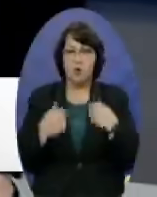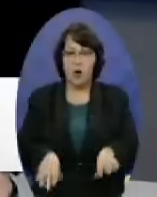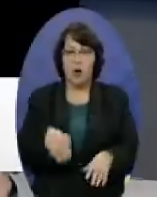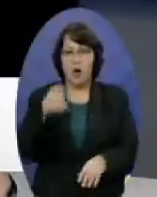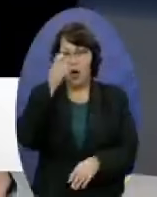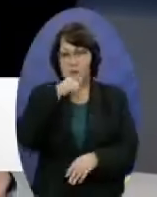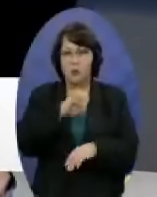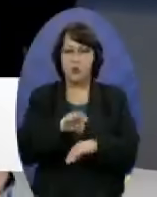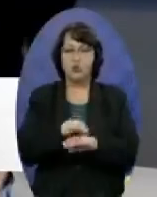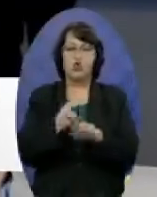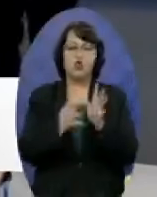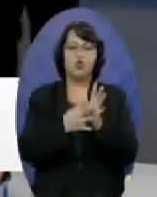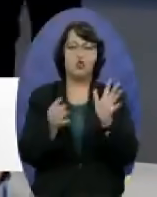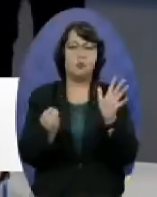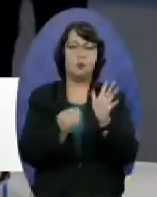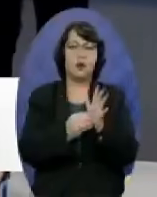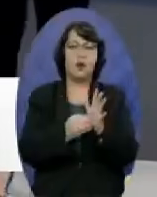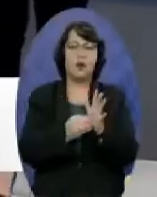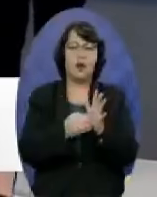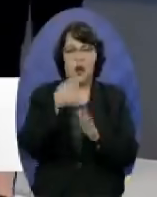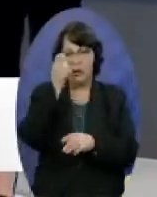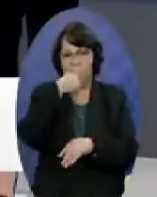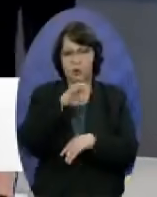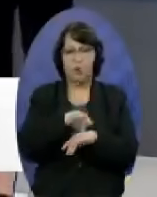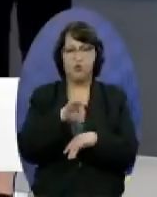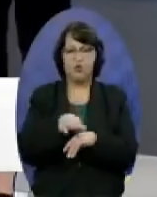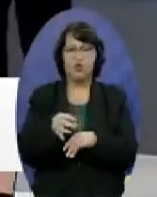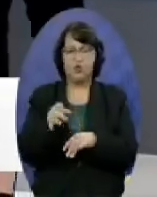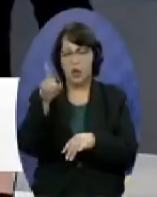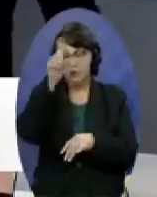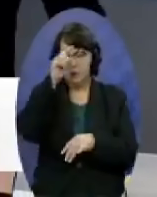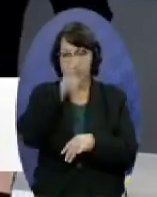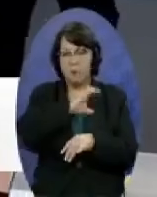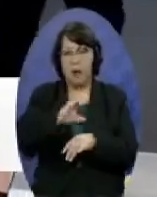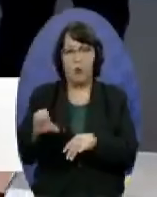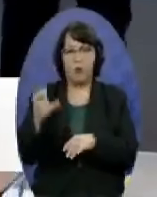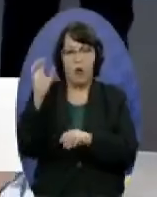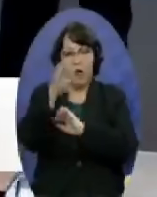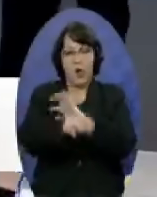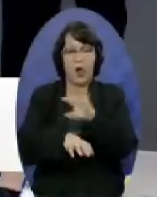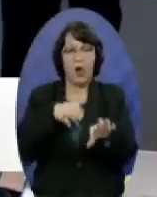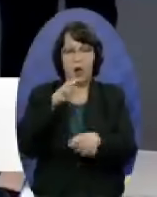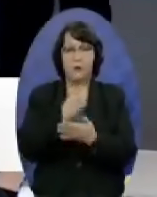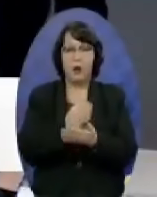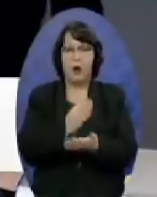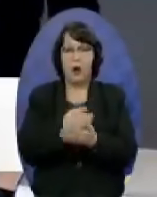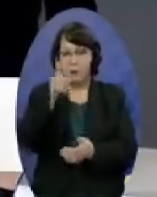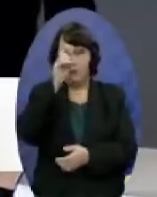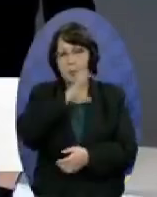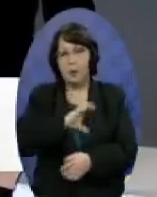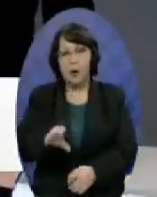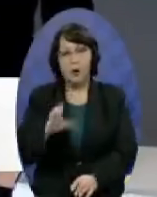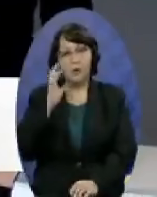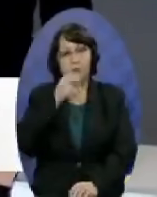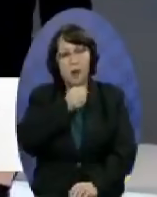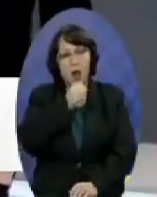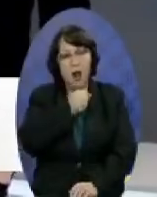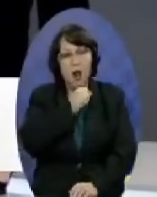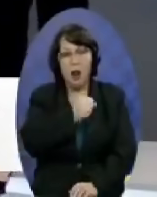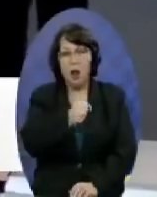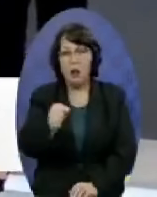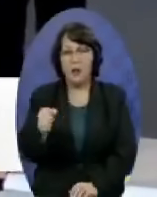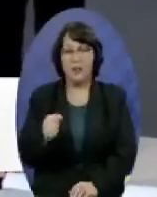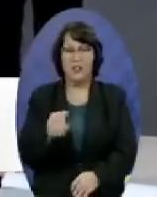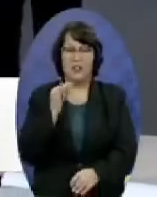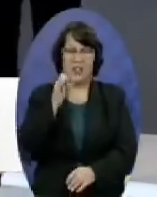гаруй хүрсэн юм өвчлөл байна. За яг одоогийн байдлаар бүх одоо эмчилгүүдээр явахад бол ерөнхийдөө ихсэн гэдэг хандлагыг